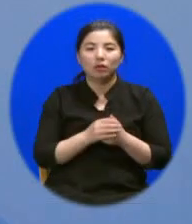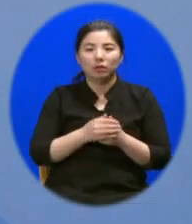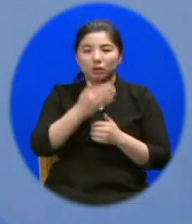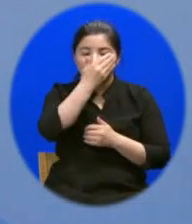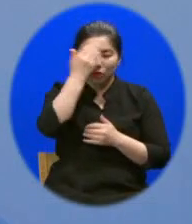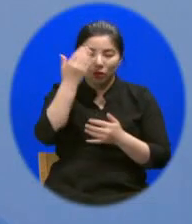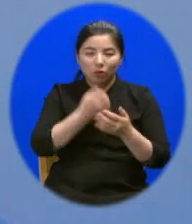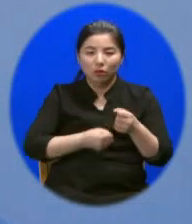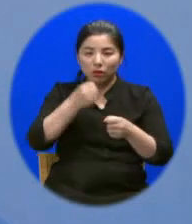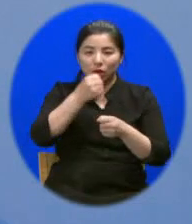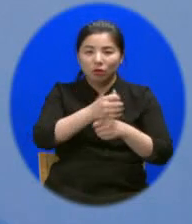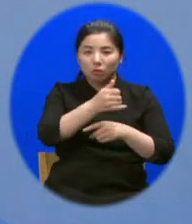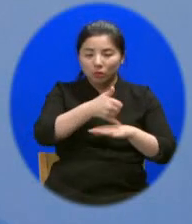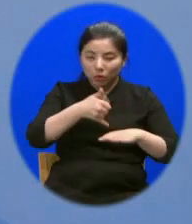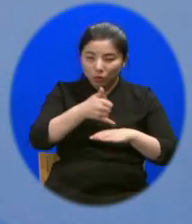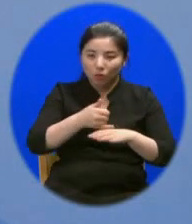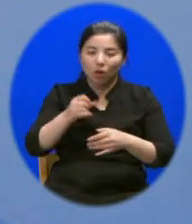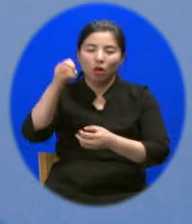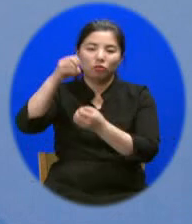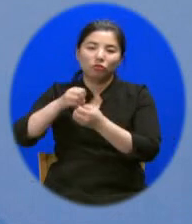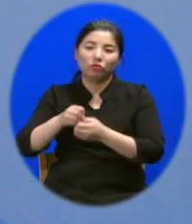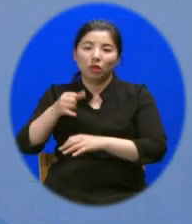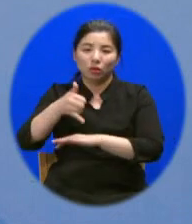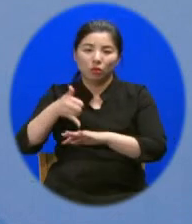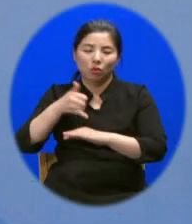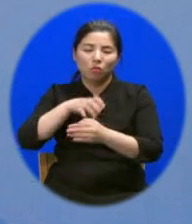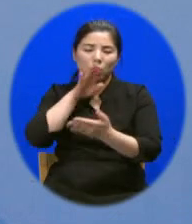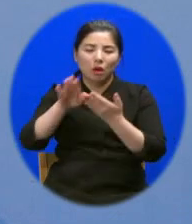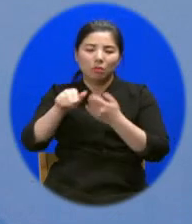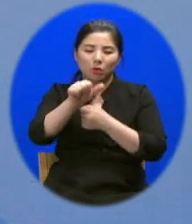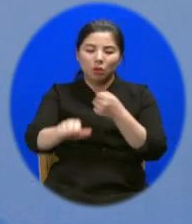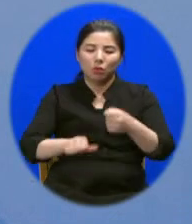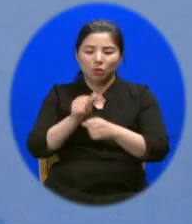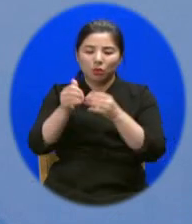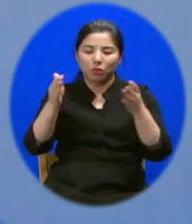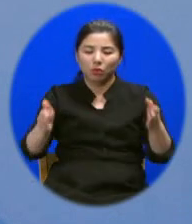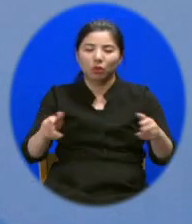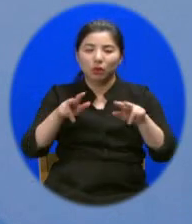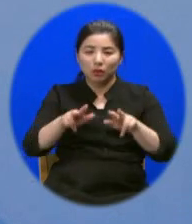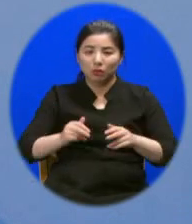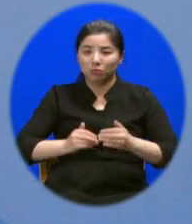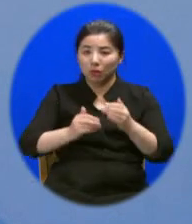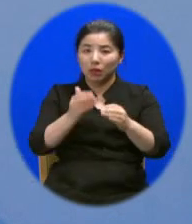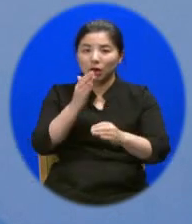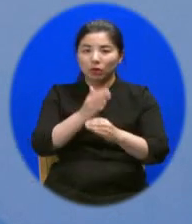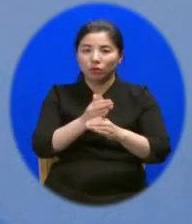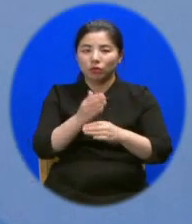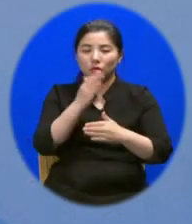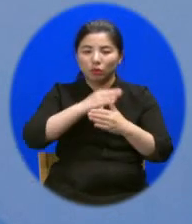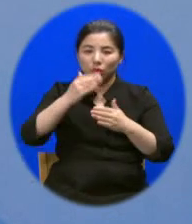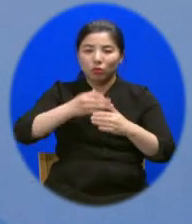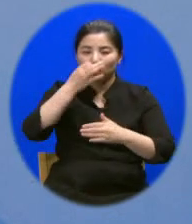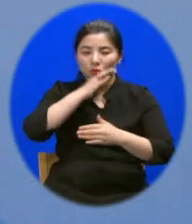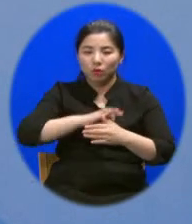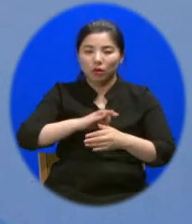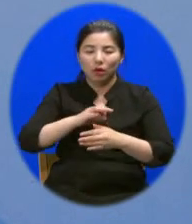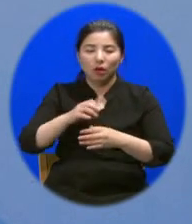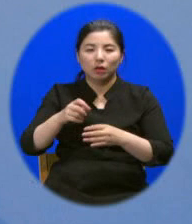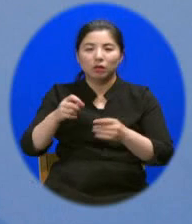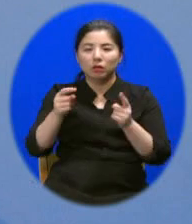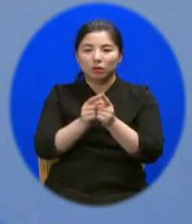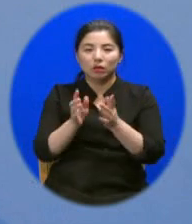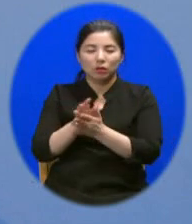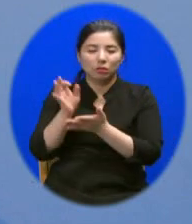청년창업 논과 후 계동 에게 앞으로 5년간 지금 저 시행되고 있는 공익형 직불제 그